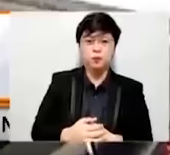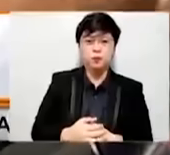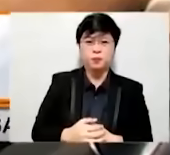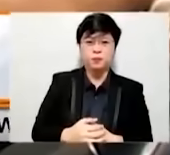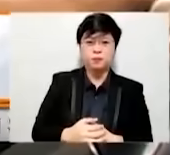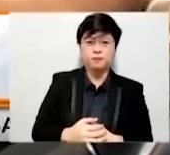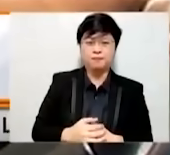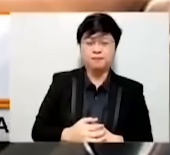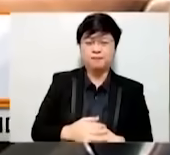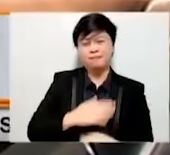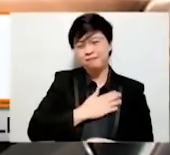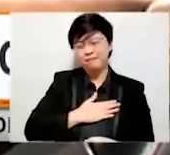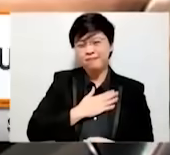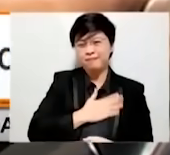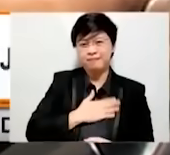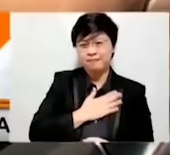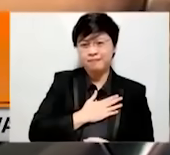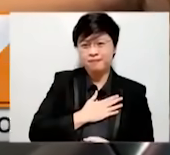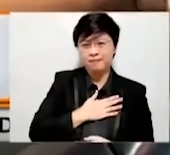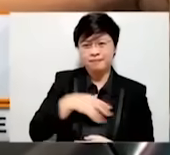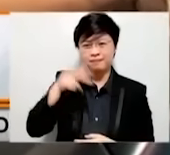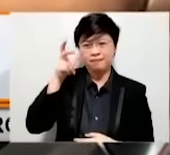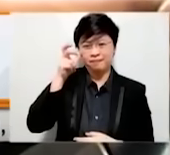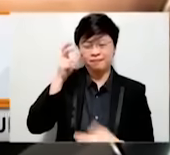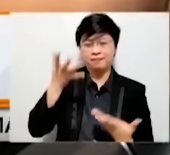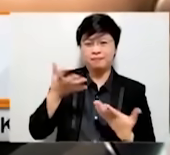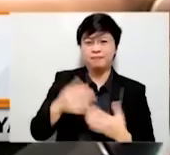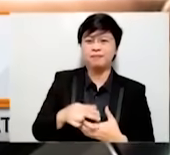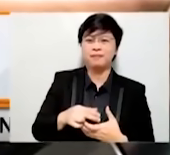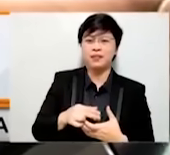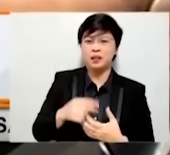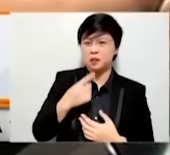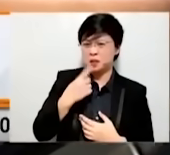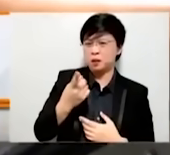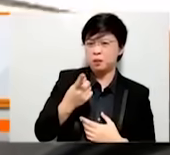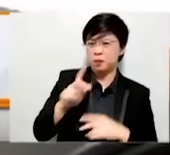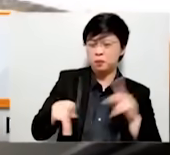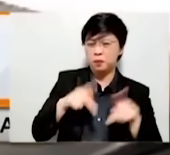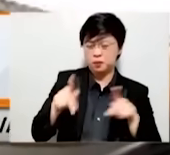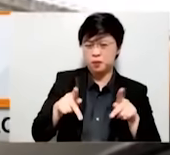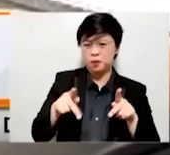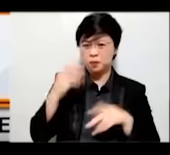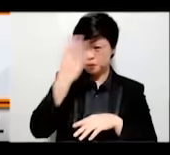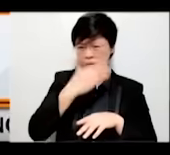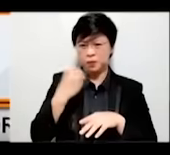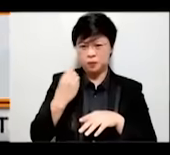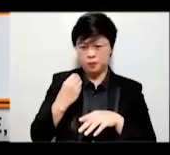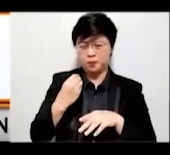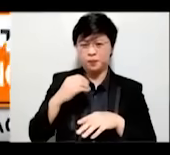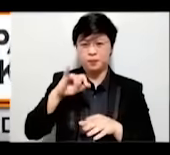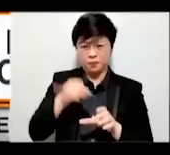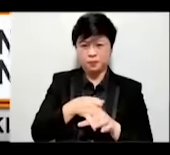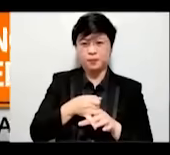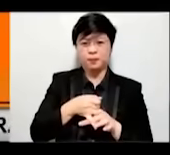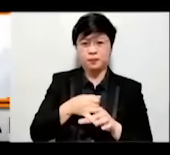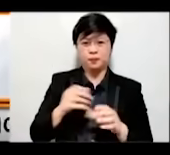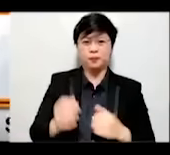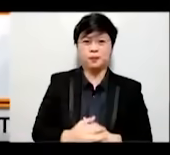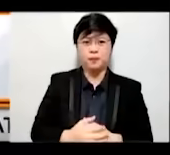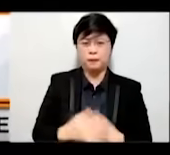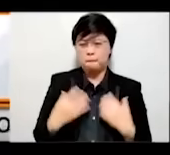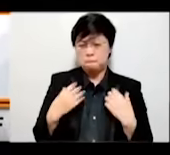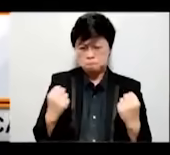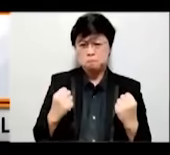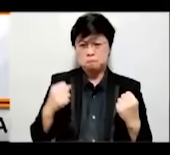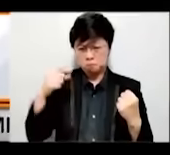rin. Maluwalas daw ang aking jeep, maganda. Yung pa mga narinig ko sa kanila. Mas matibay po rin, sigurado